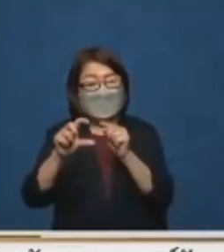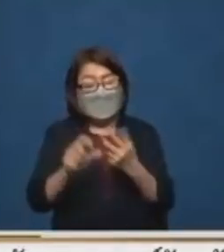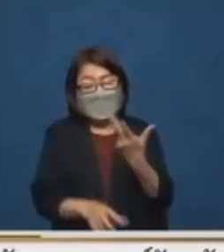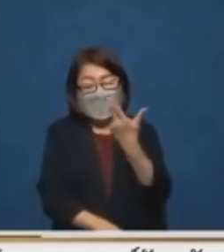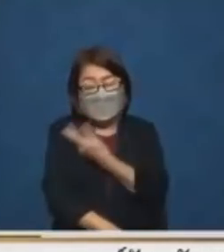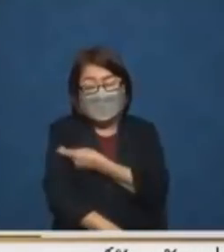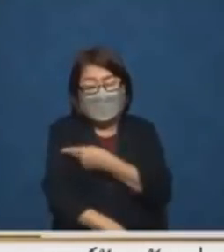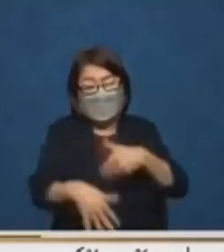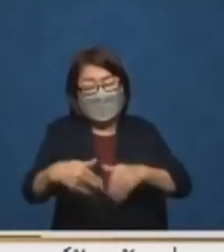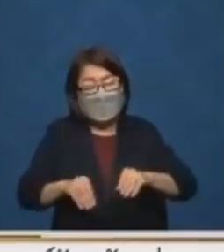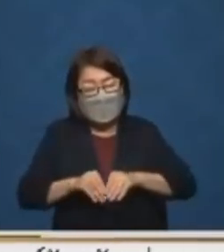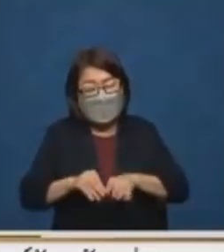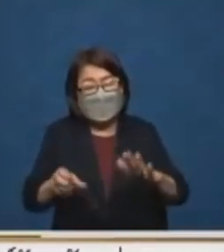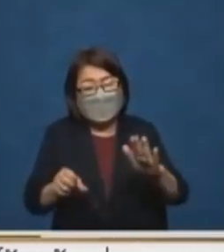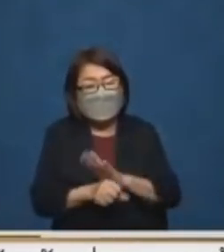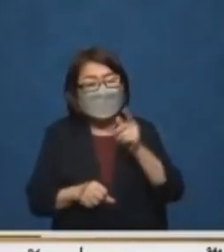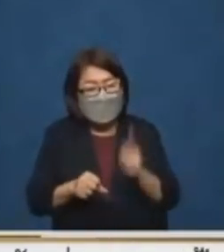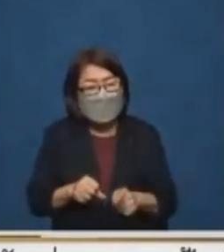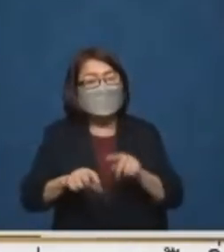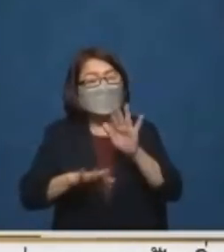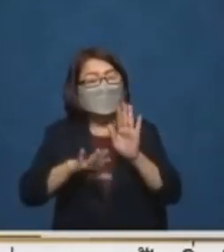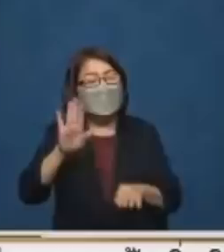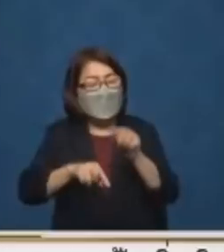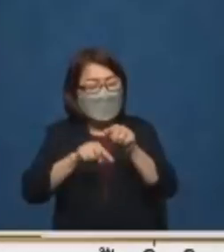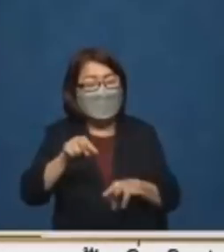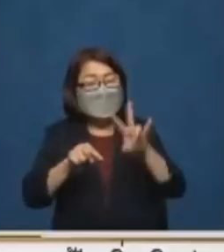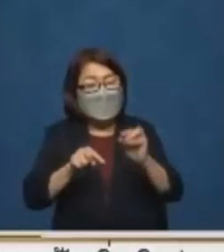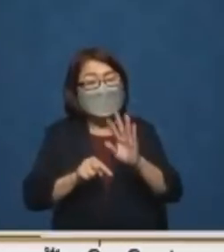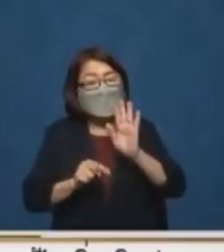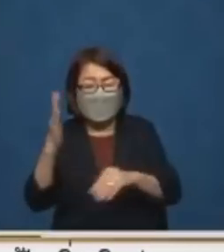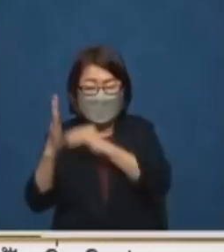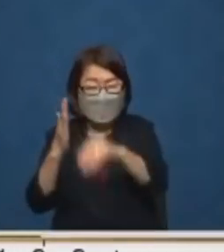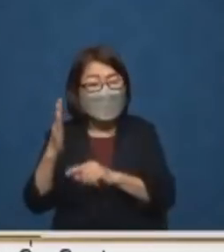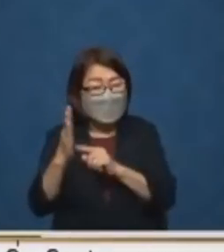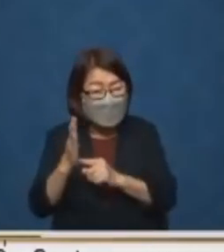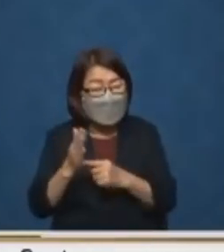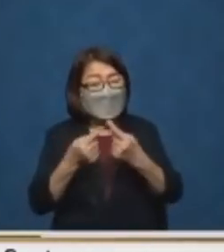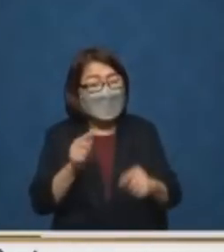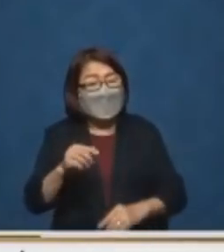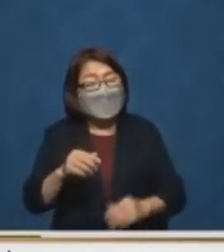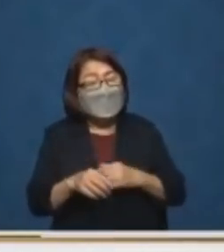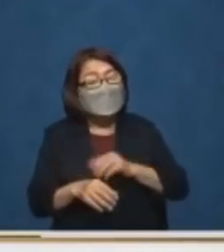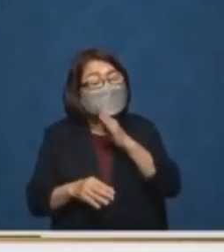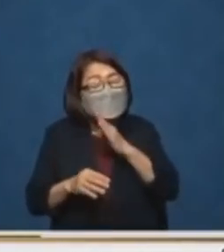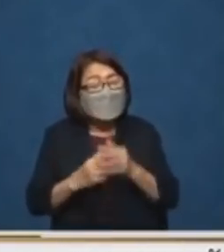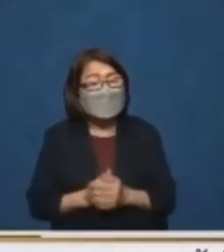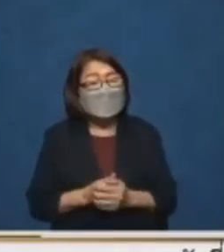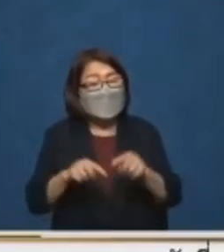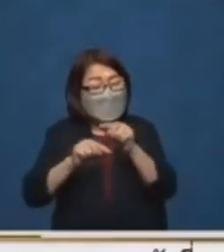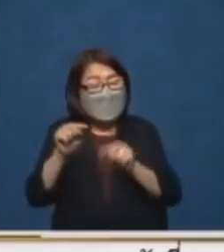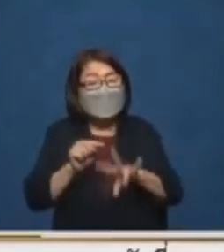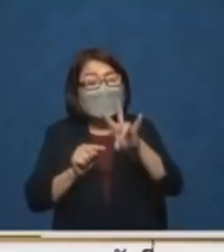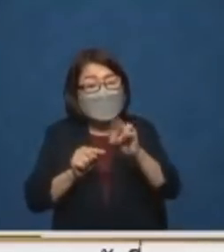นมันตอง 70%ั ทประทานถ้าไม่ต่ำ ถ้าไม่ถึงกวา 70% เนี่ยไม่สามา